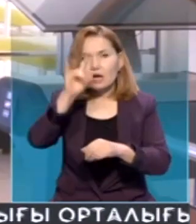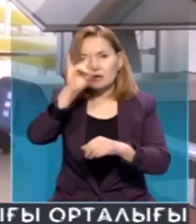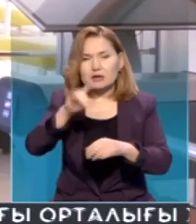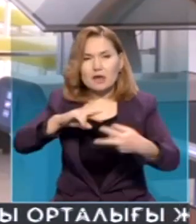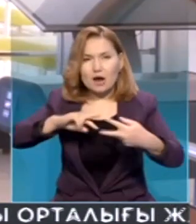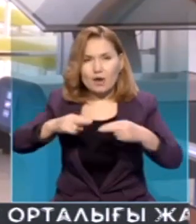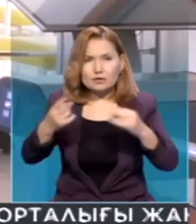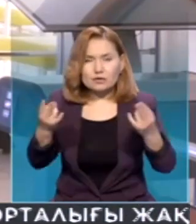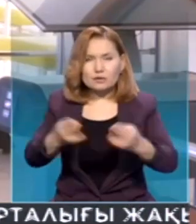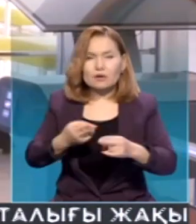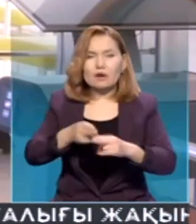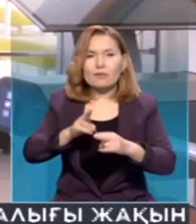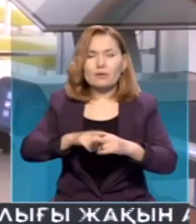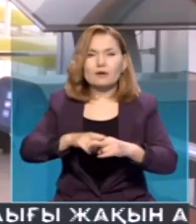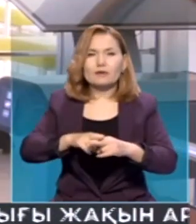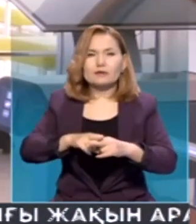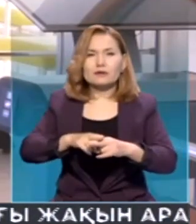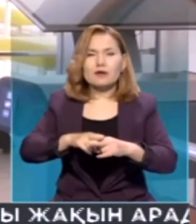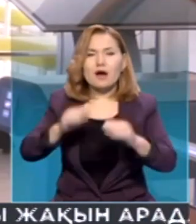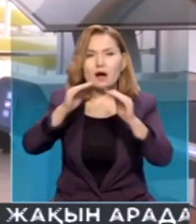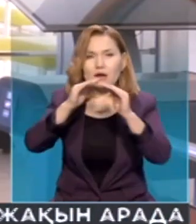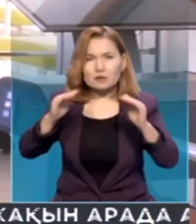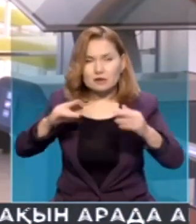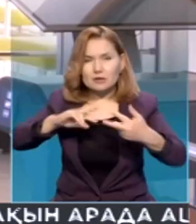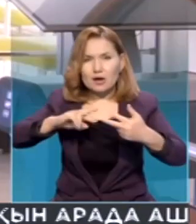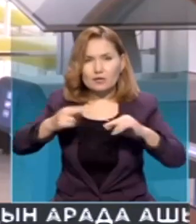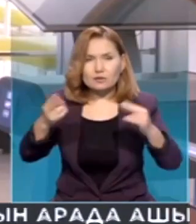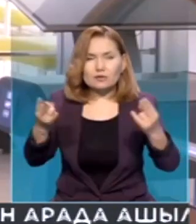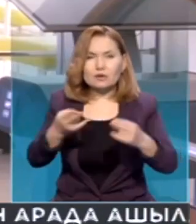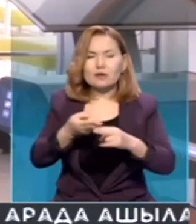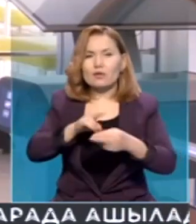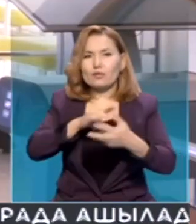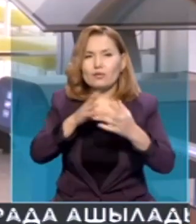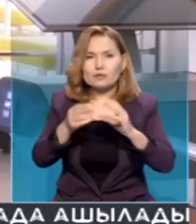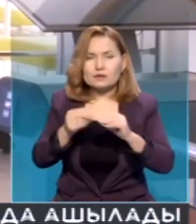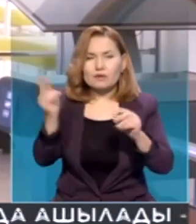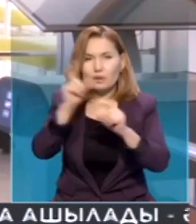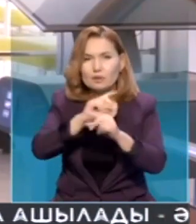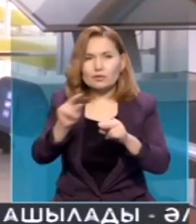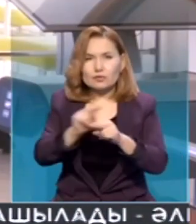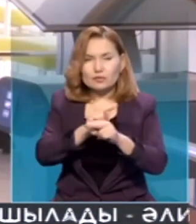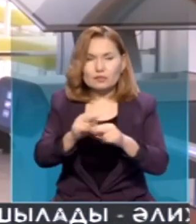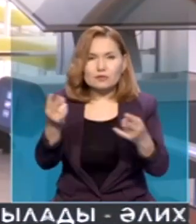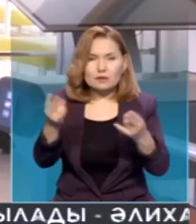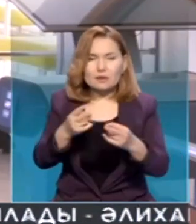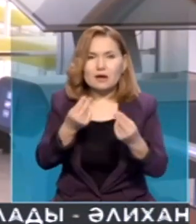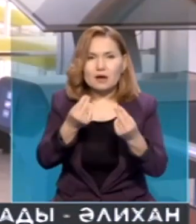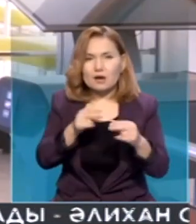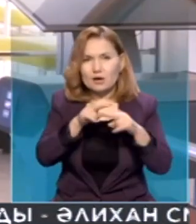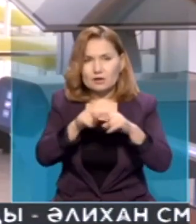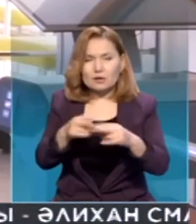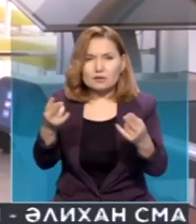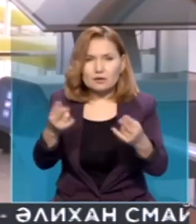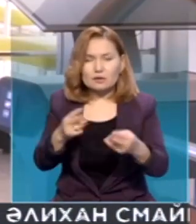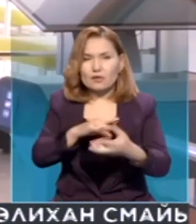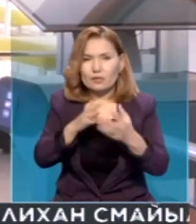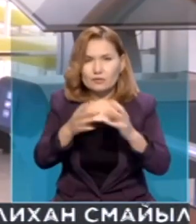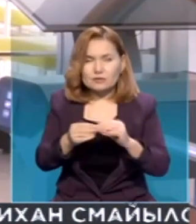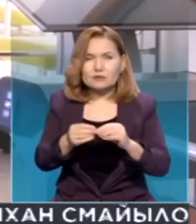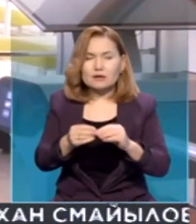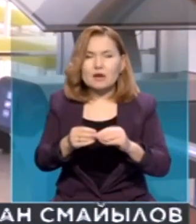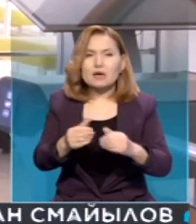ауыстыру керек, сосын фасадын, сол бүкіл біздің акимат, бүкіл біздің бөлімі жұмыс істеп жатыр